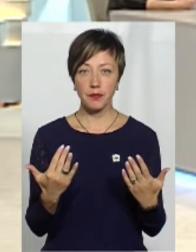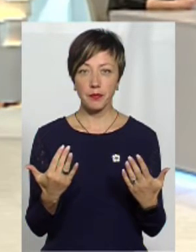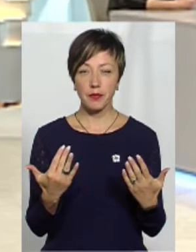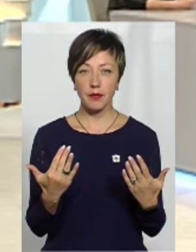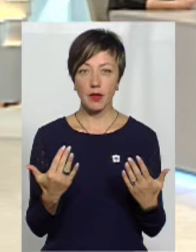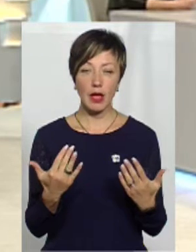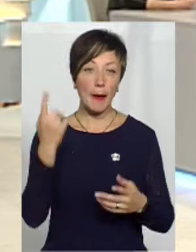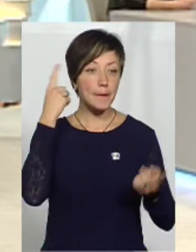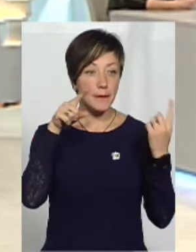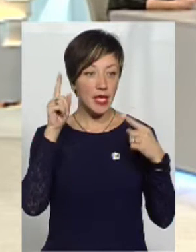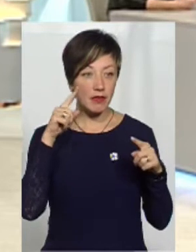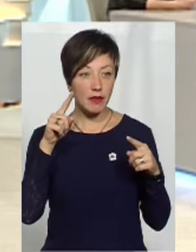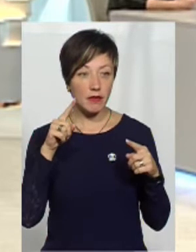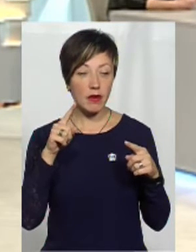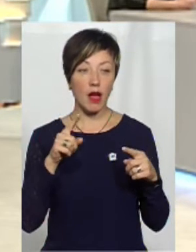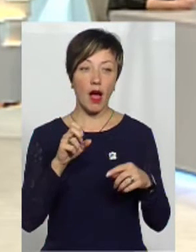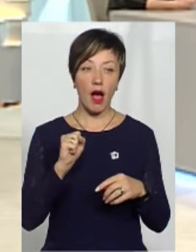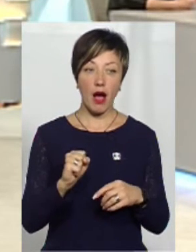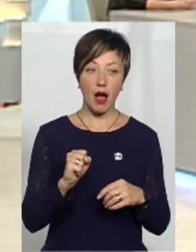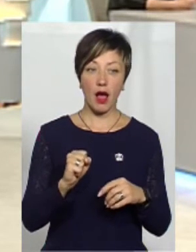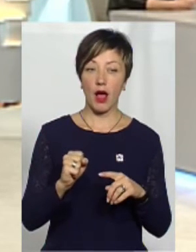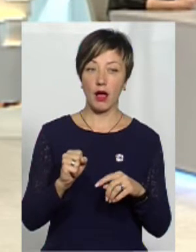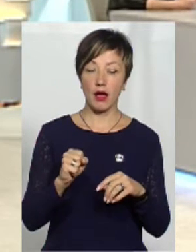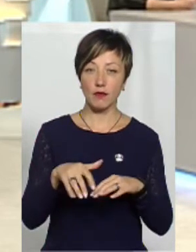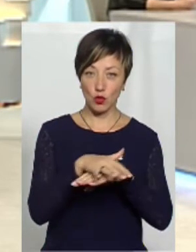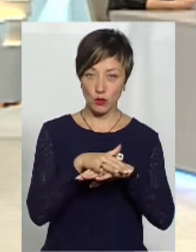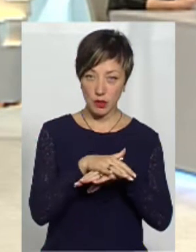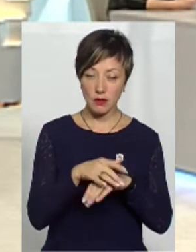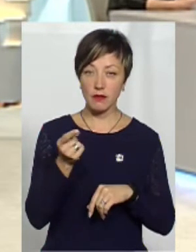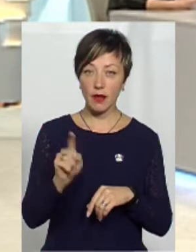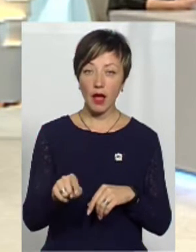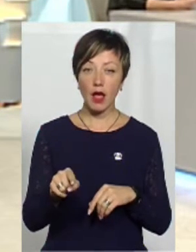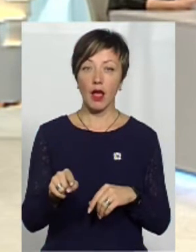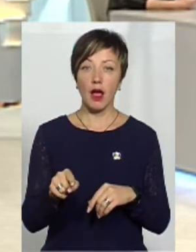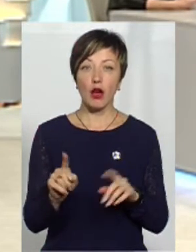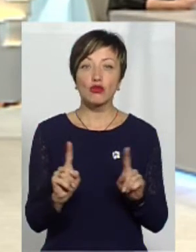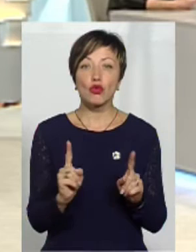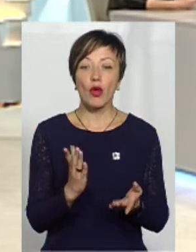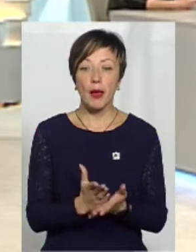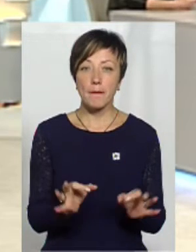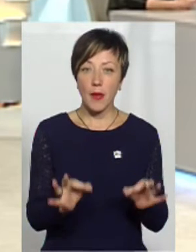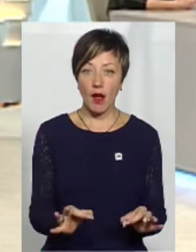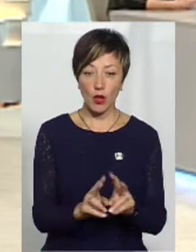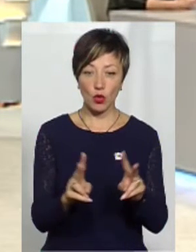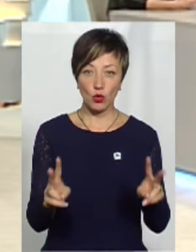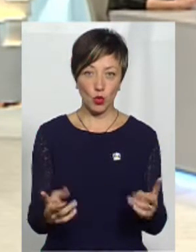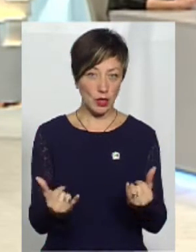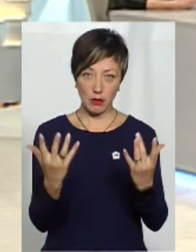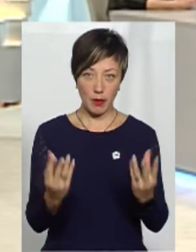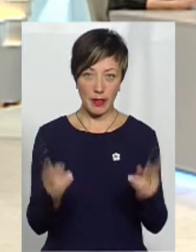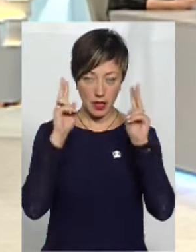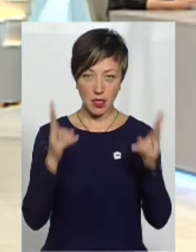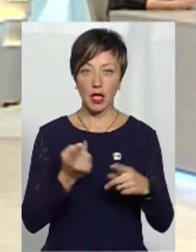з одного боку міфів, певних стереотипів в суспільстві, тому що а що ж є правда, ніхто на даний момент не